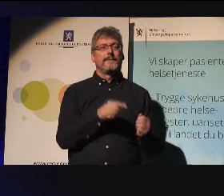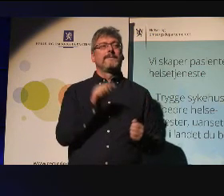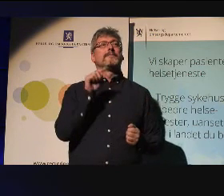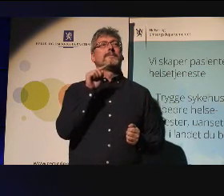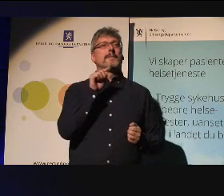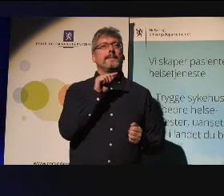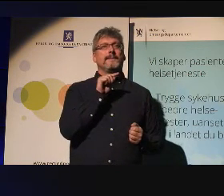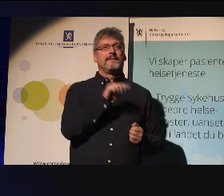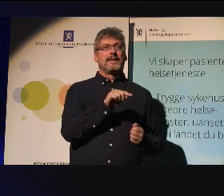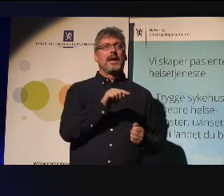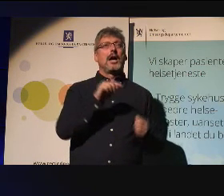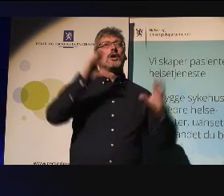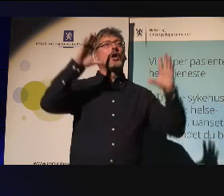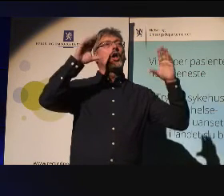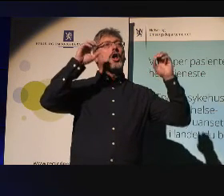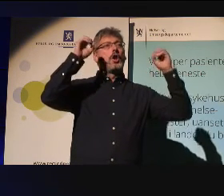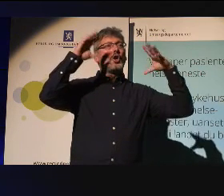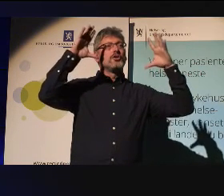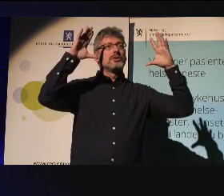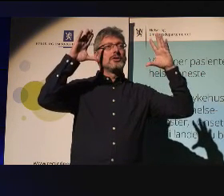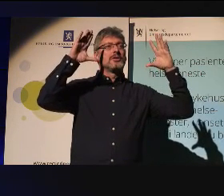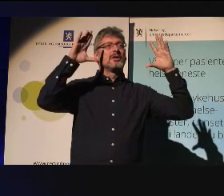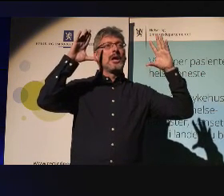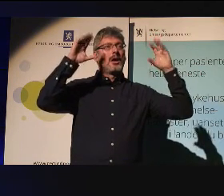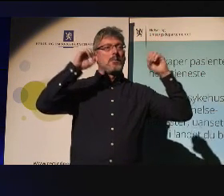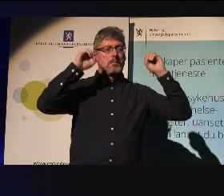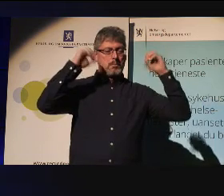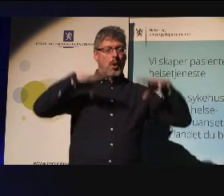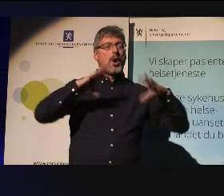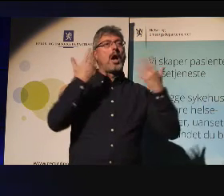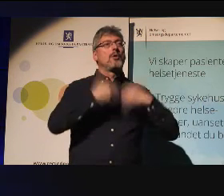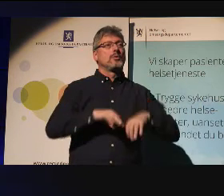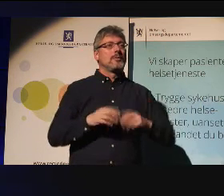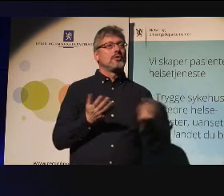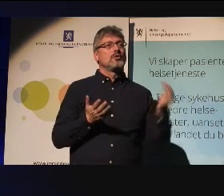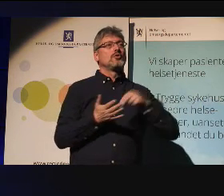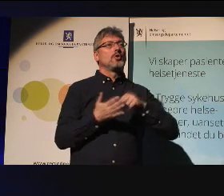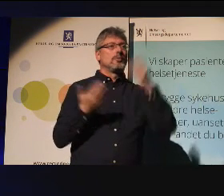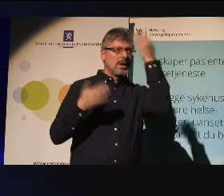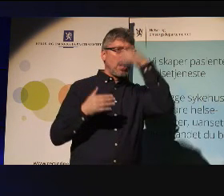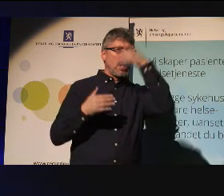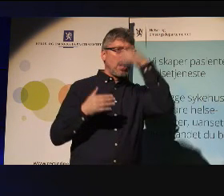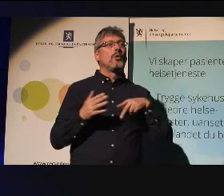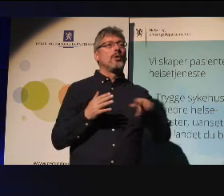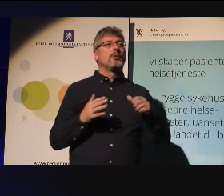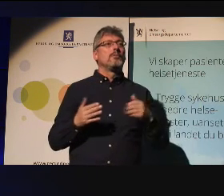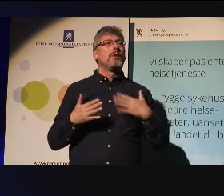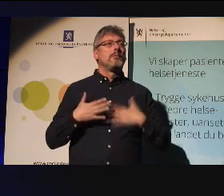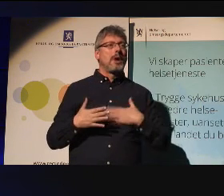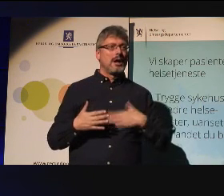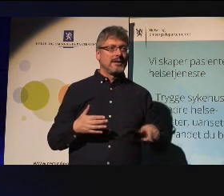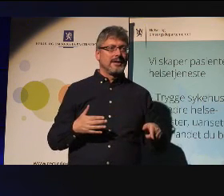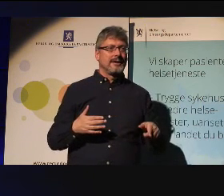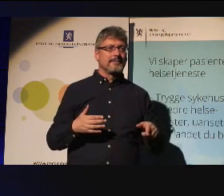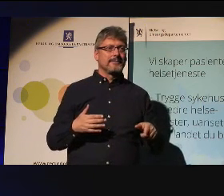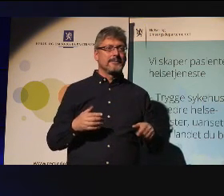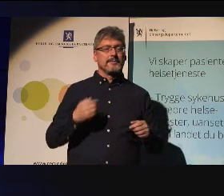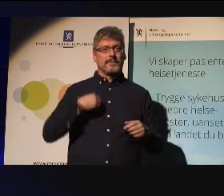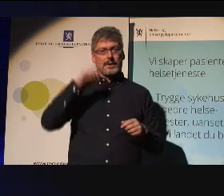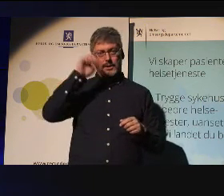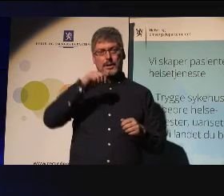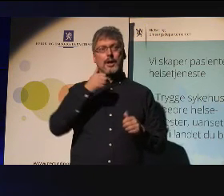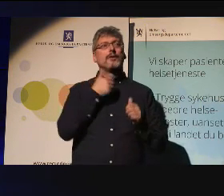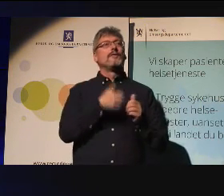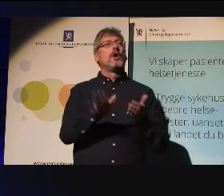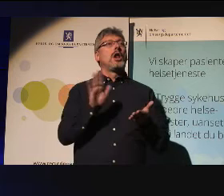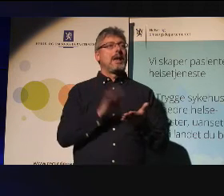slår lyset seg på automatisk når de står opp og går på bad om natten. Her kan en følge med